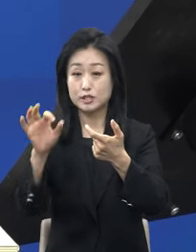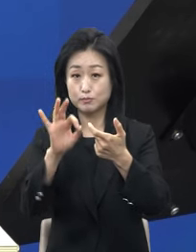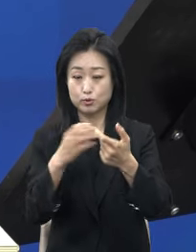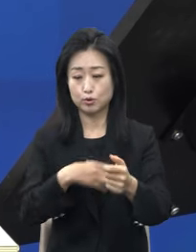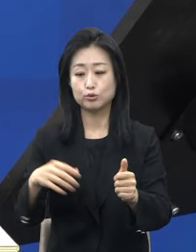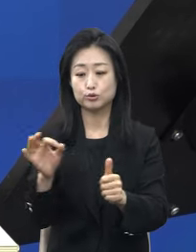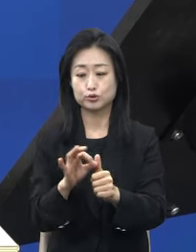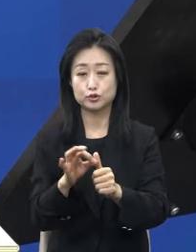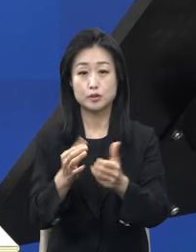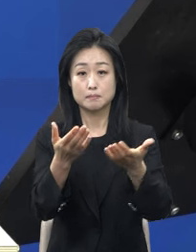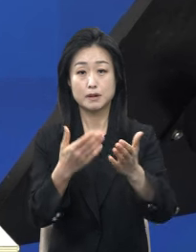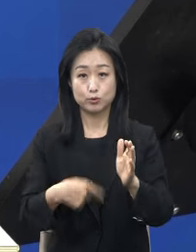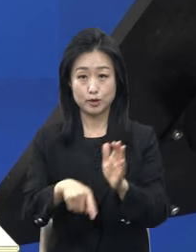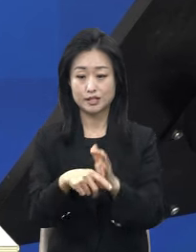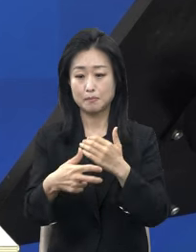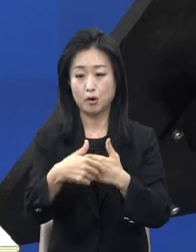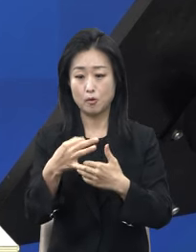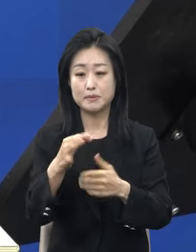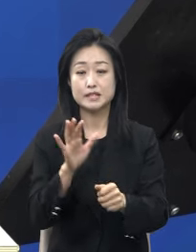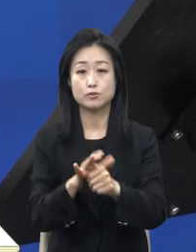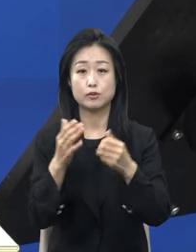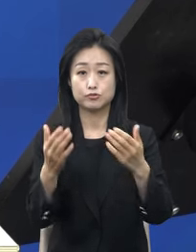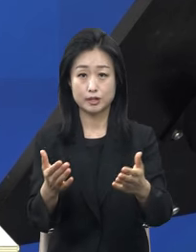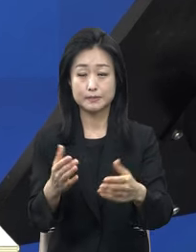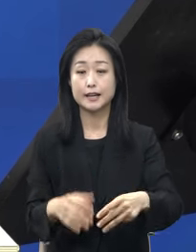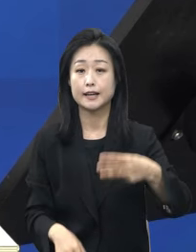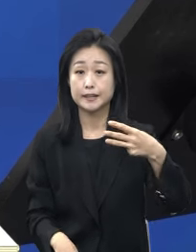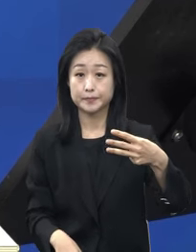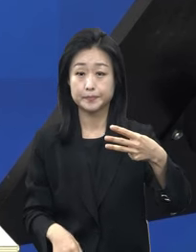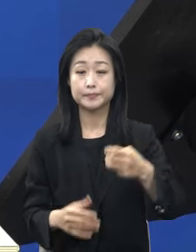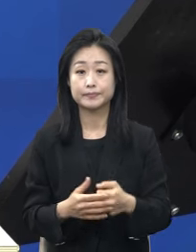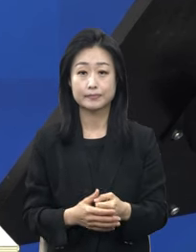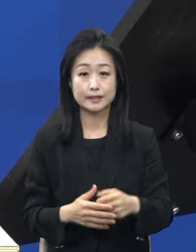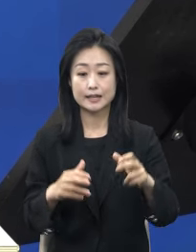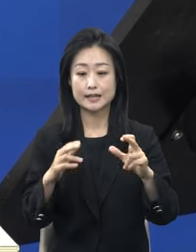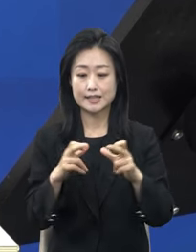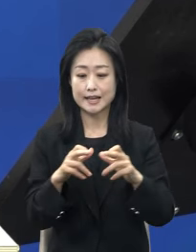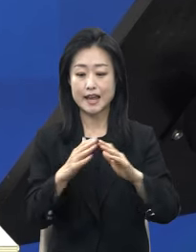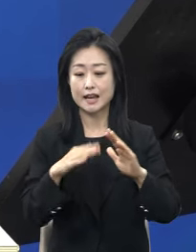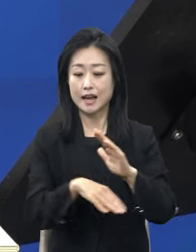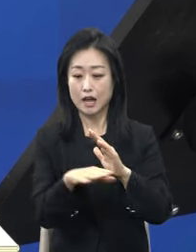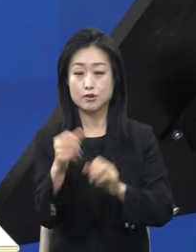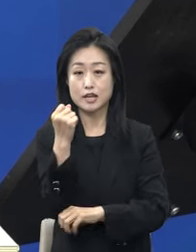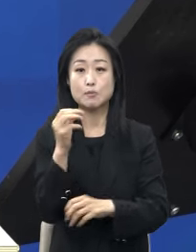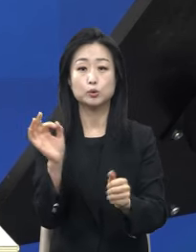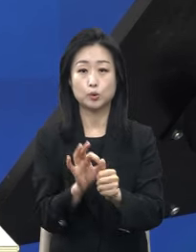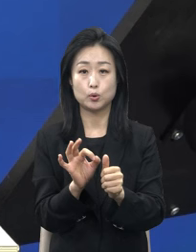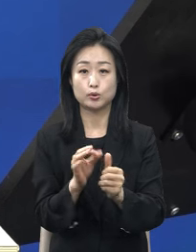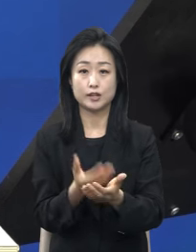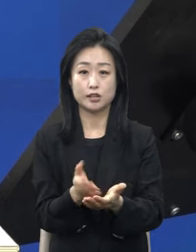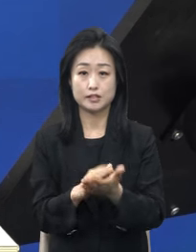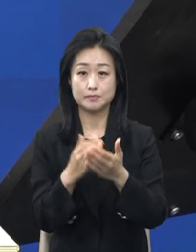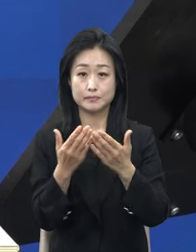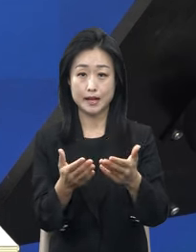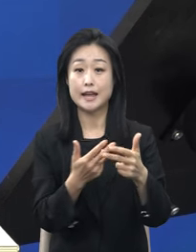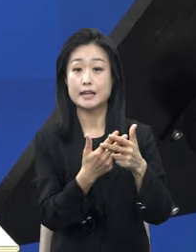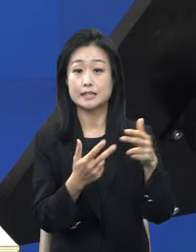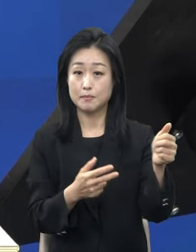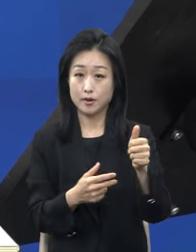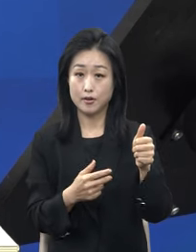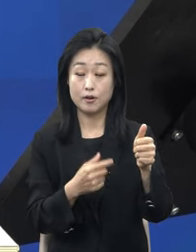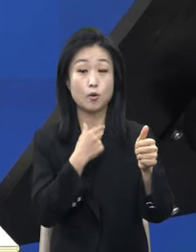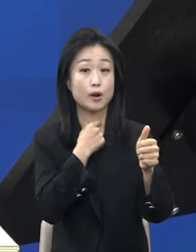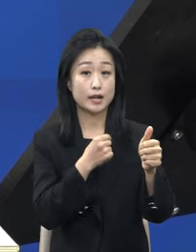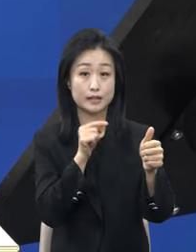수 있도록 확대 추진하겠습니다. 세 번째, 장애인 가구의 기본소득을 추진하겠습니다. 이재명 당대표께서